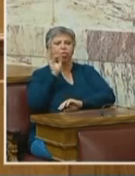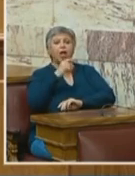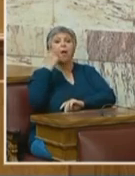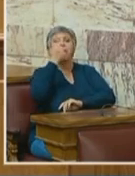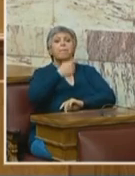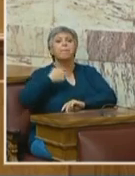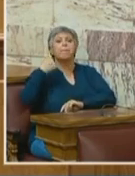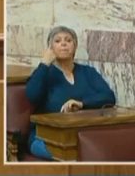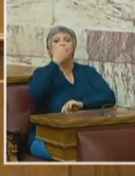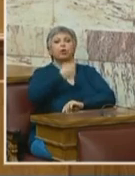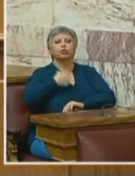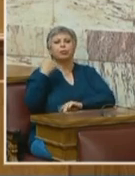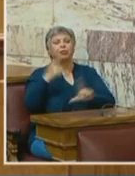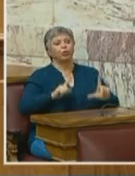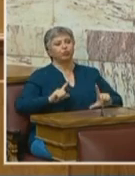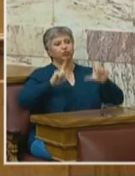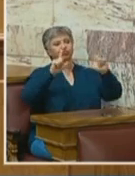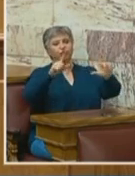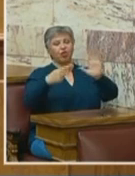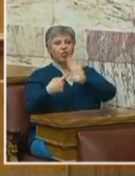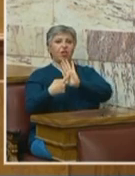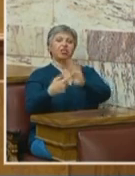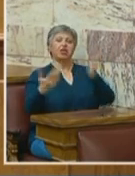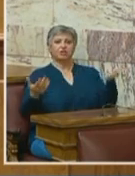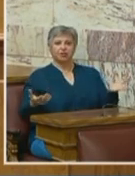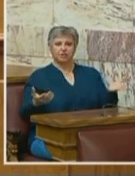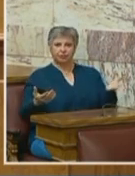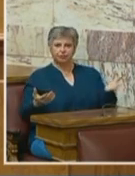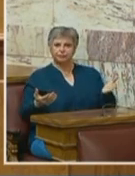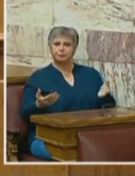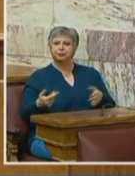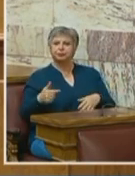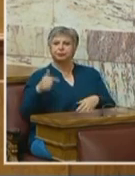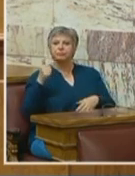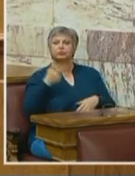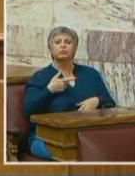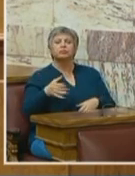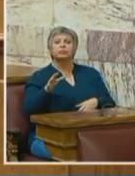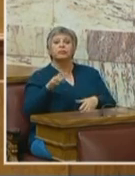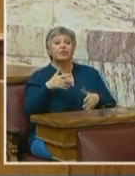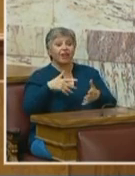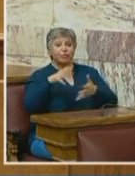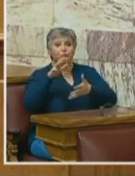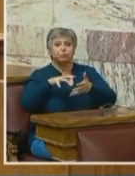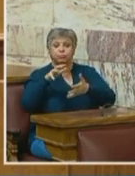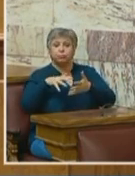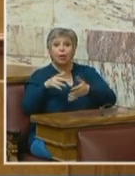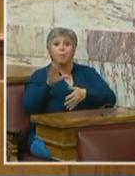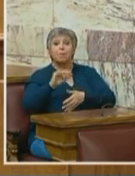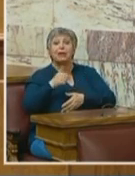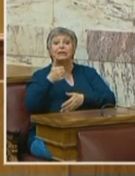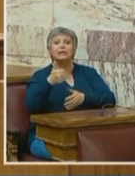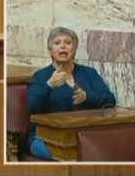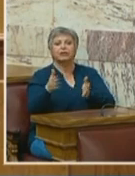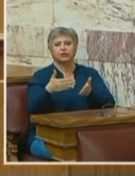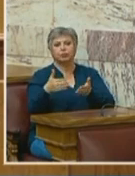εντυπώσεις. Γιατί σε 56 σελίδες του πορίσματος το μόνο που